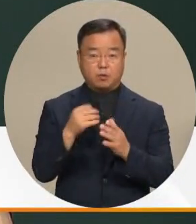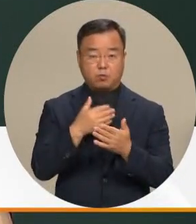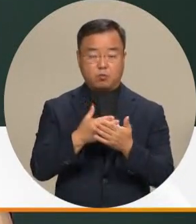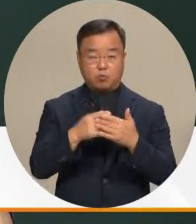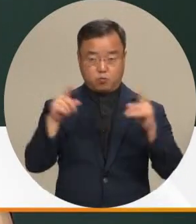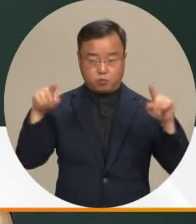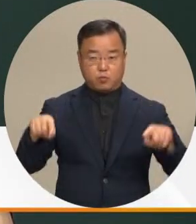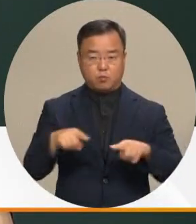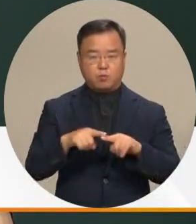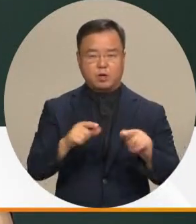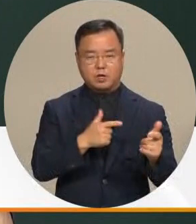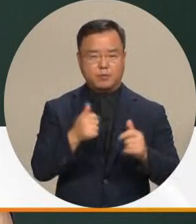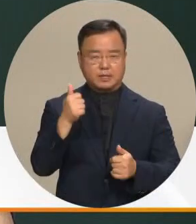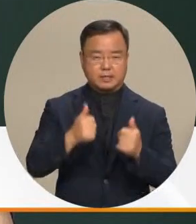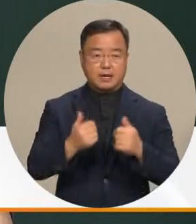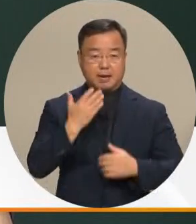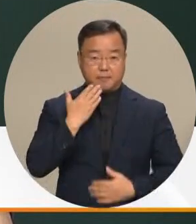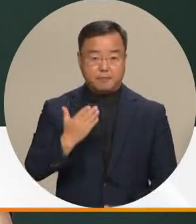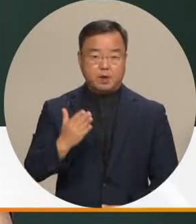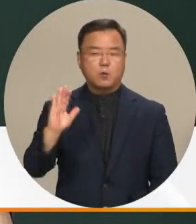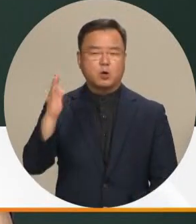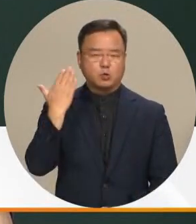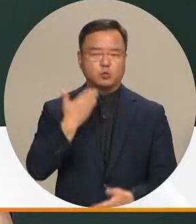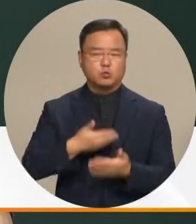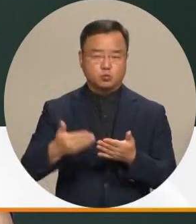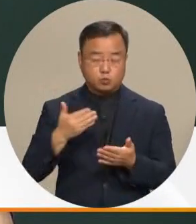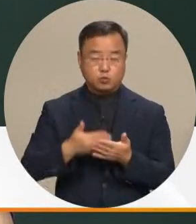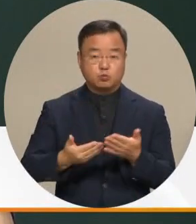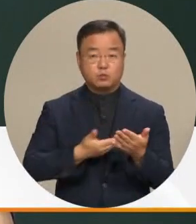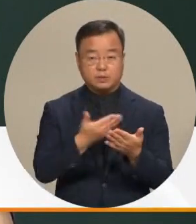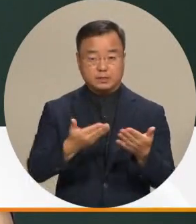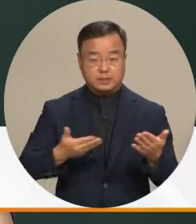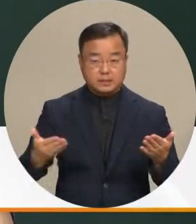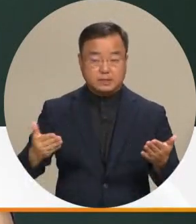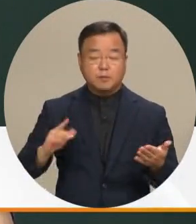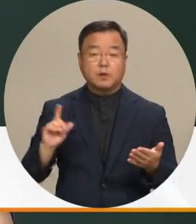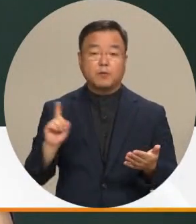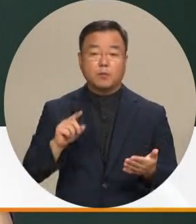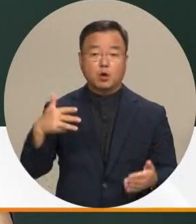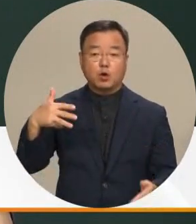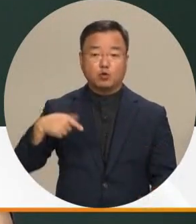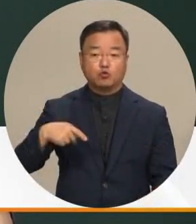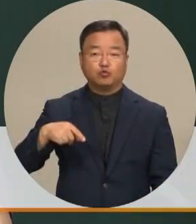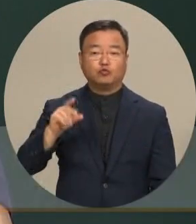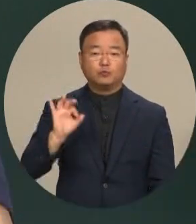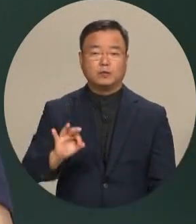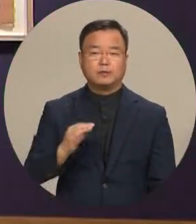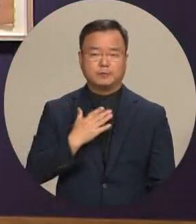실험들이 난무하는 것이 현대미술이구나. 그리고 현대미술의 주요한 흐름이 추상이구나.